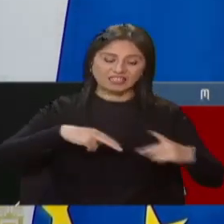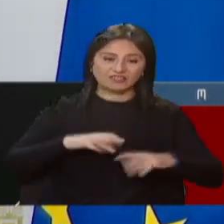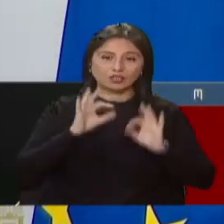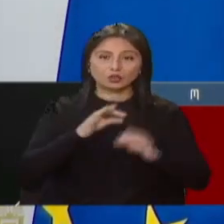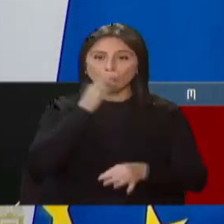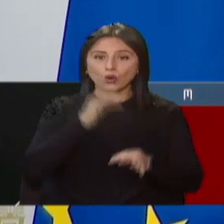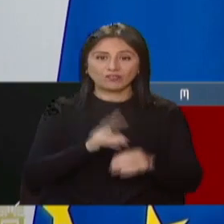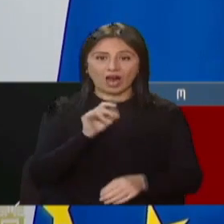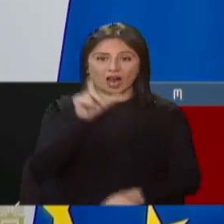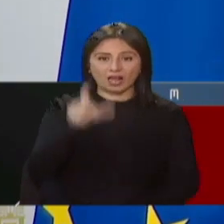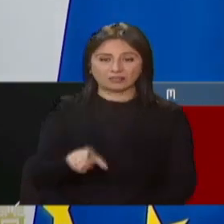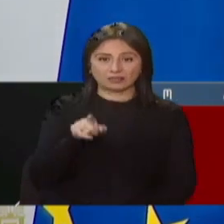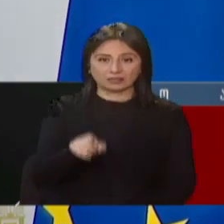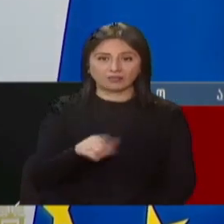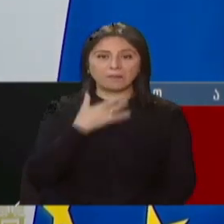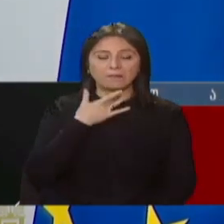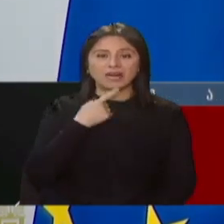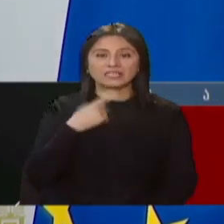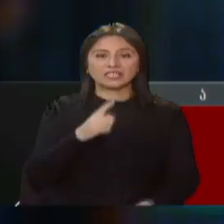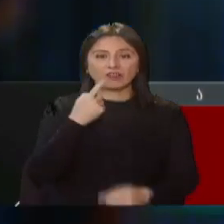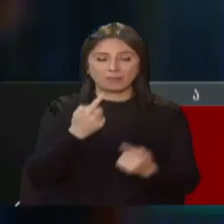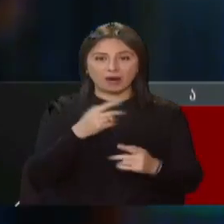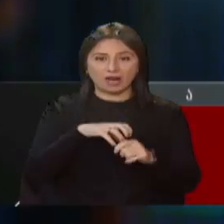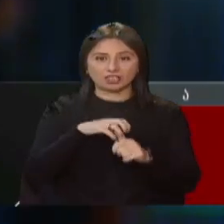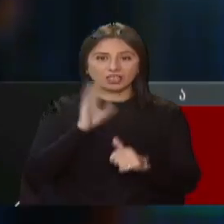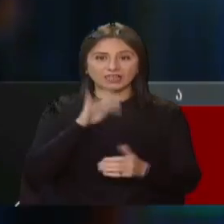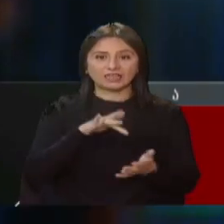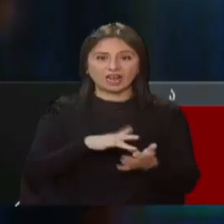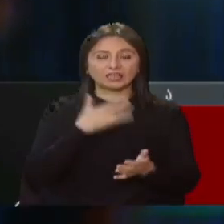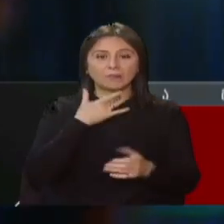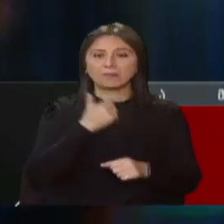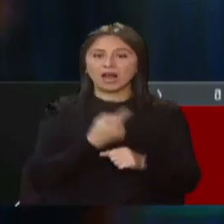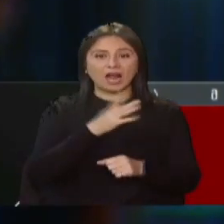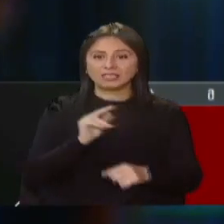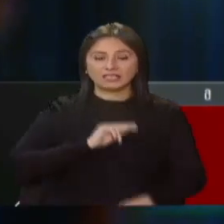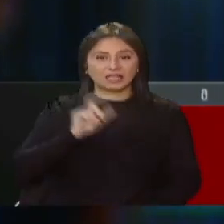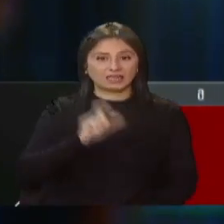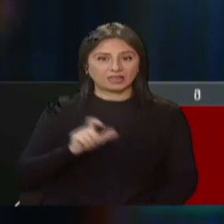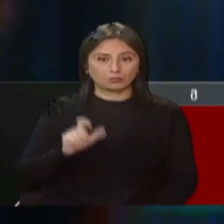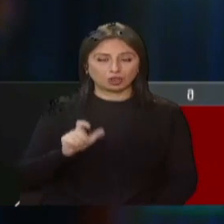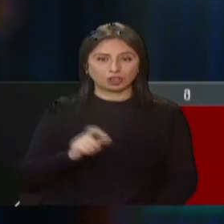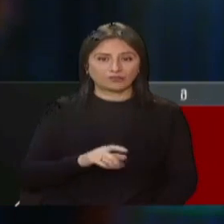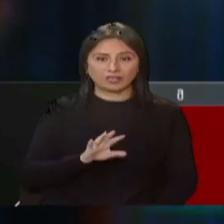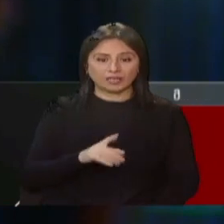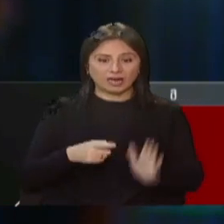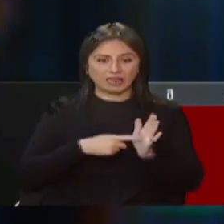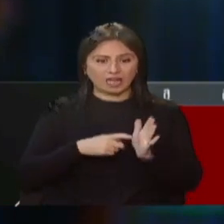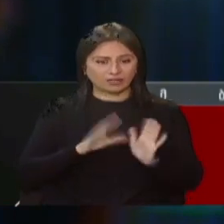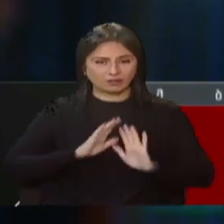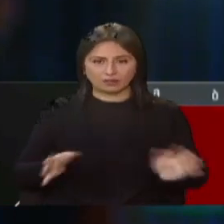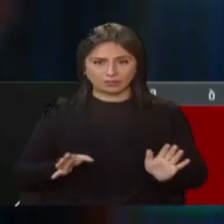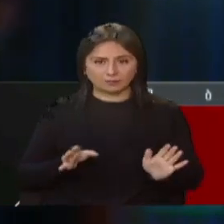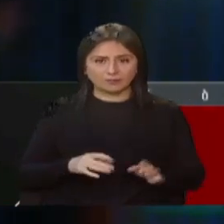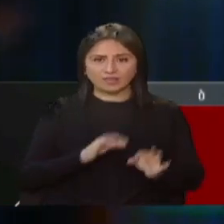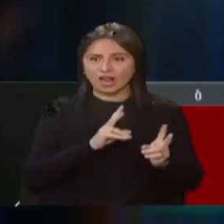soredats kakhi kaladze da merius sva magalchinosnebi dedakalakis merius arts erti tanamshomeli arts dakitqvaze qopila da